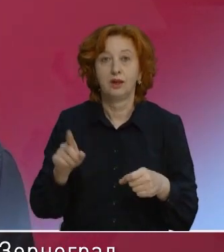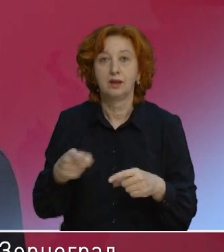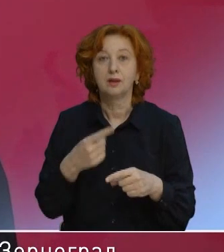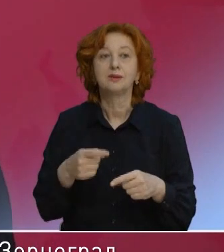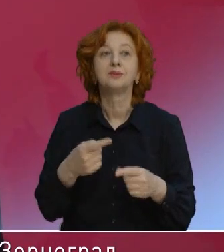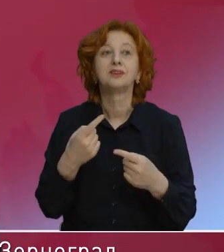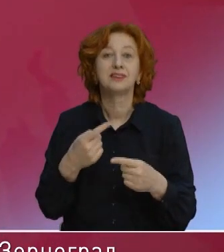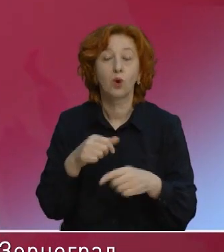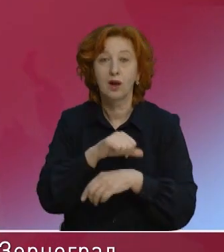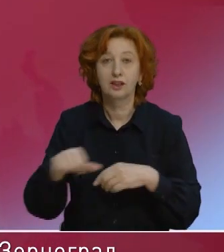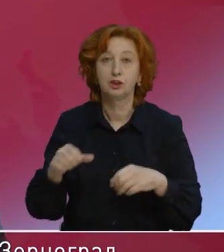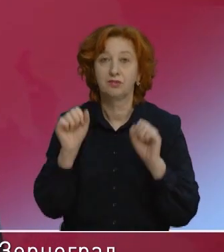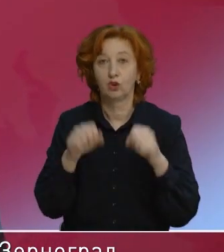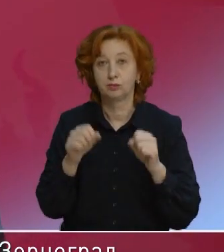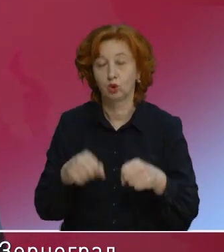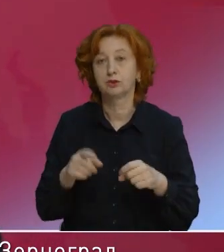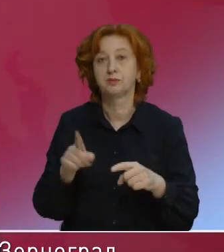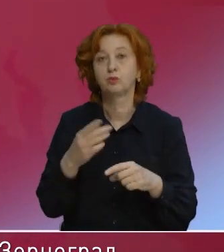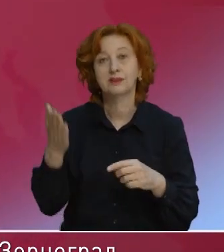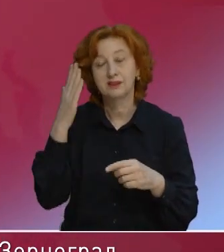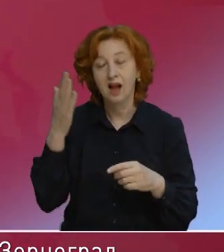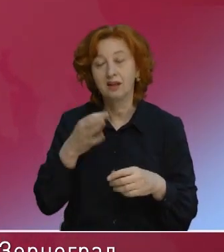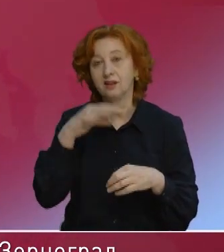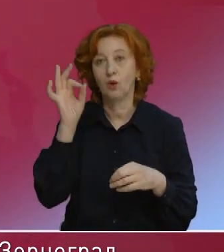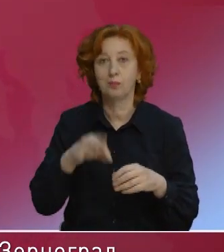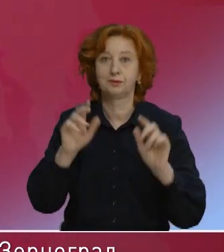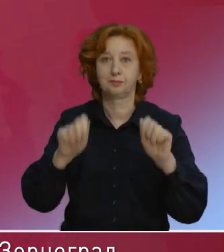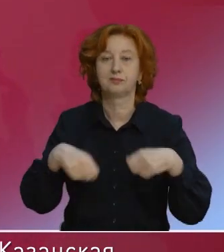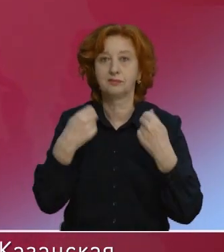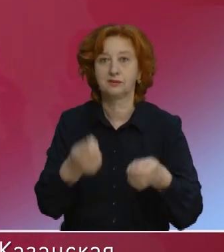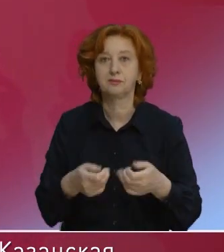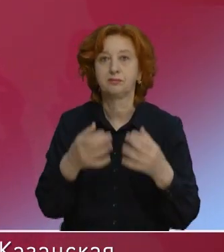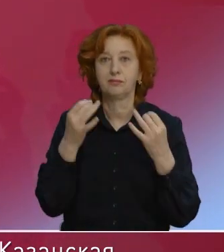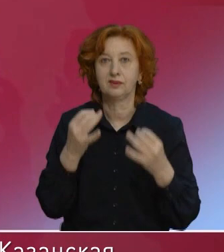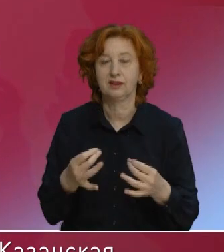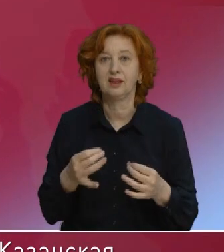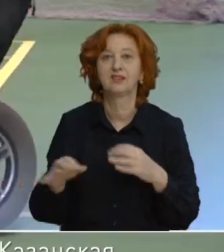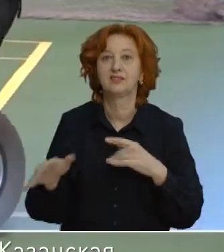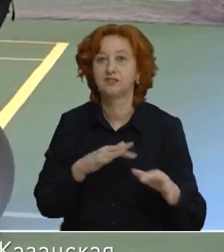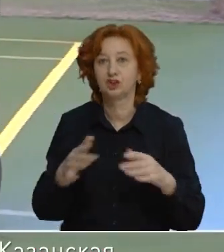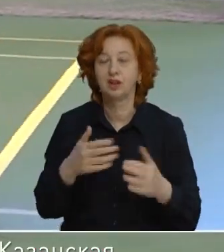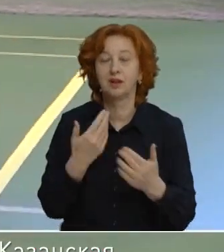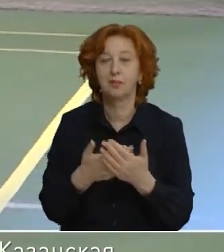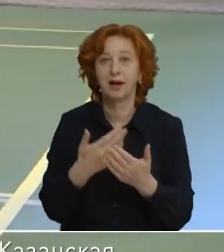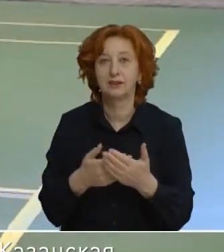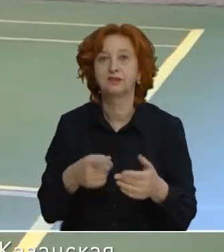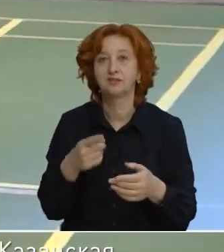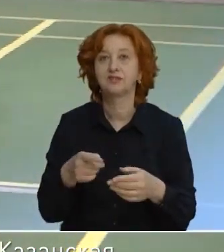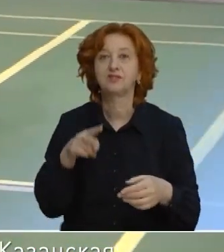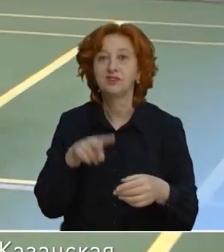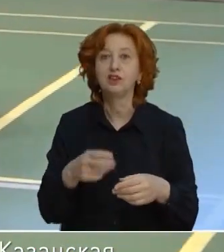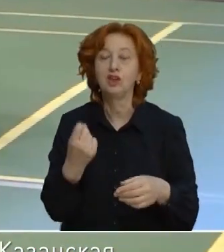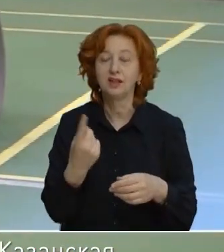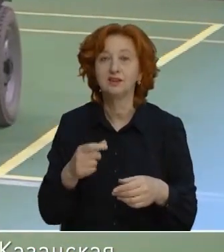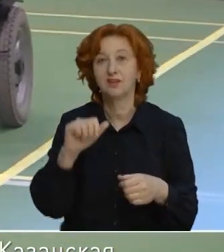возможностями получить новый опыт, какие-то новые знания. Да? Ну и основное – это почувствовать уверенность в своих силах. В регионе с